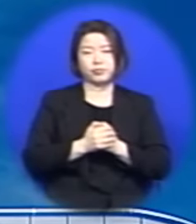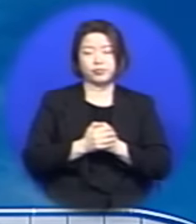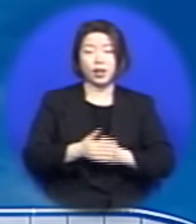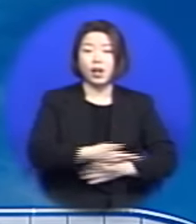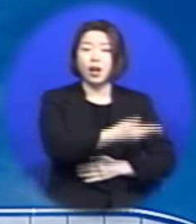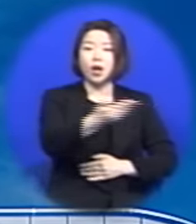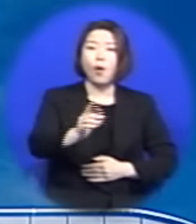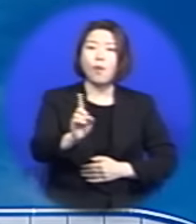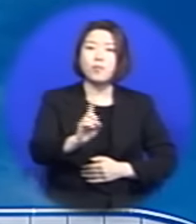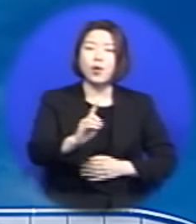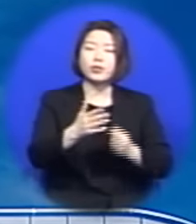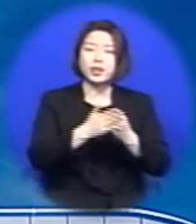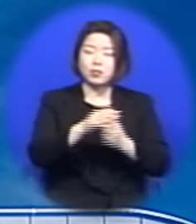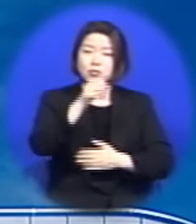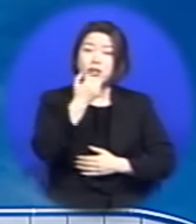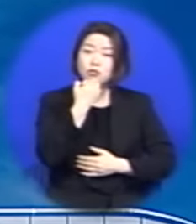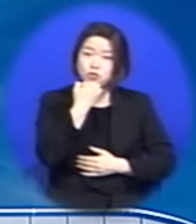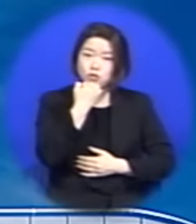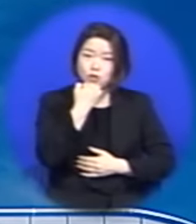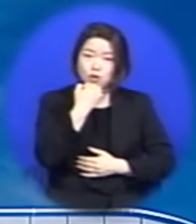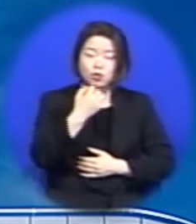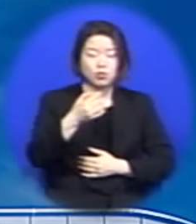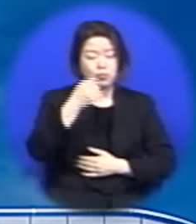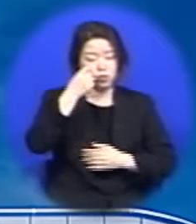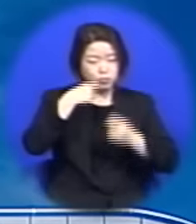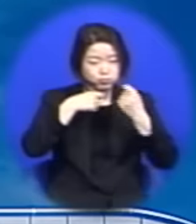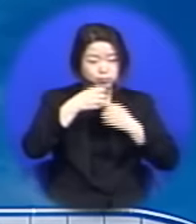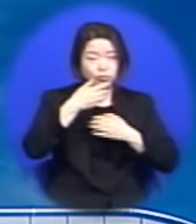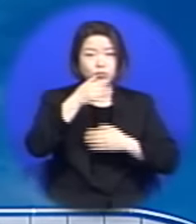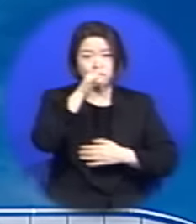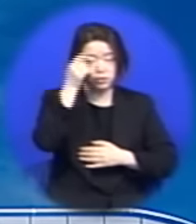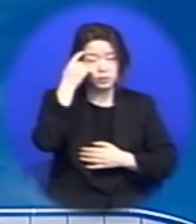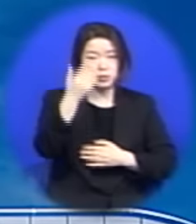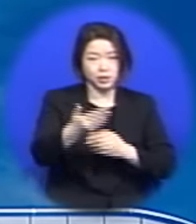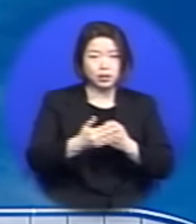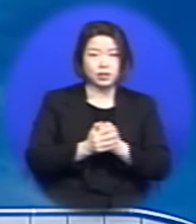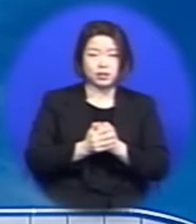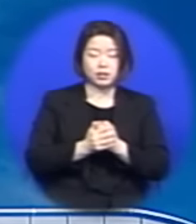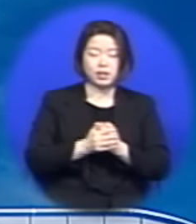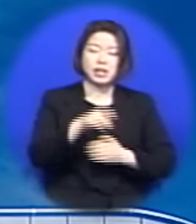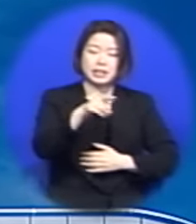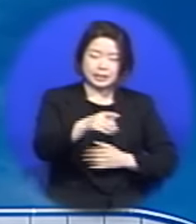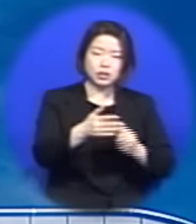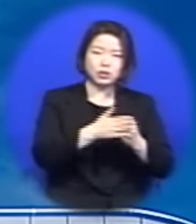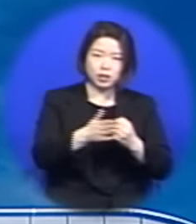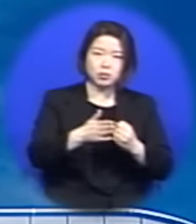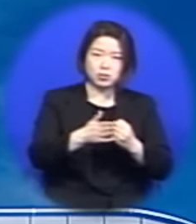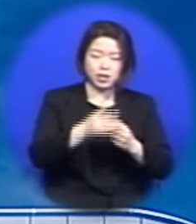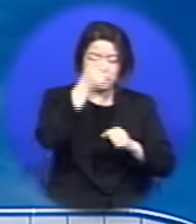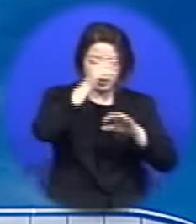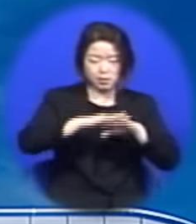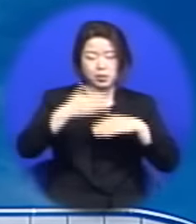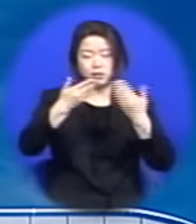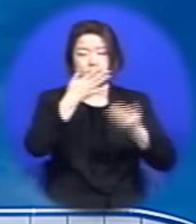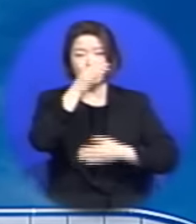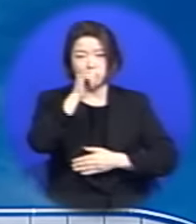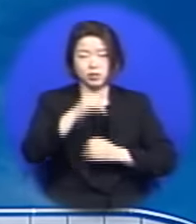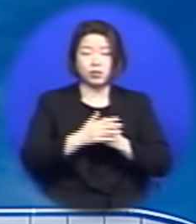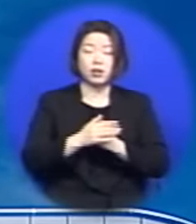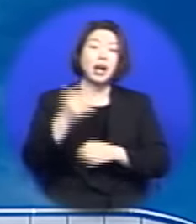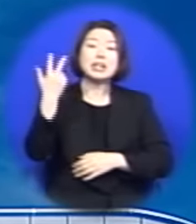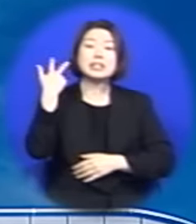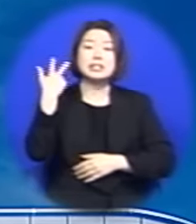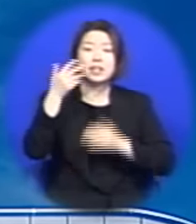때문에 우십니까 바로 그것이 여러분이 예배하는 거예요 여분 지난주에 에 우신